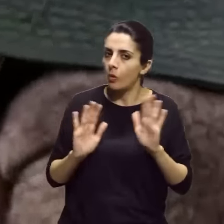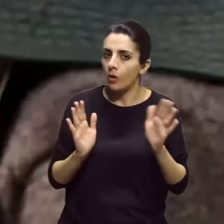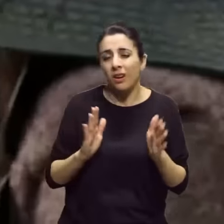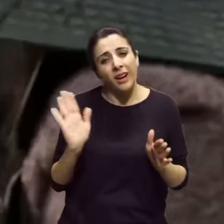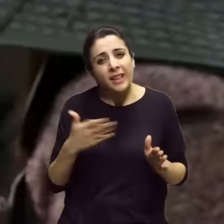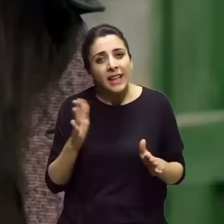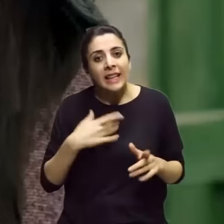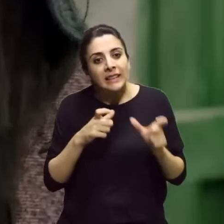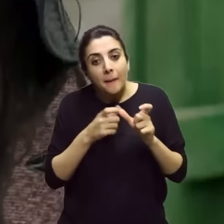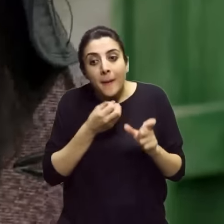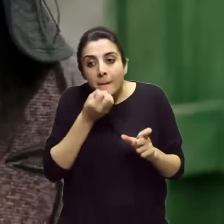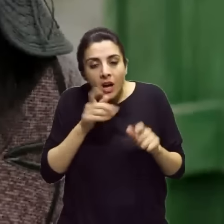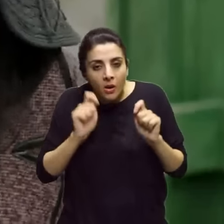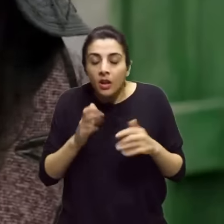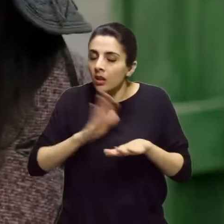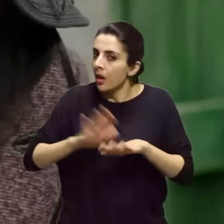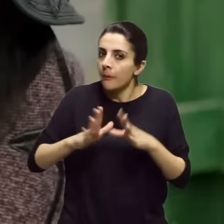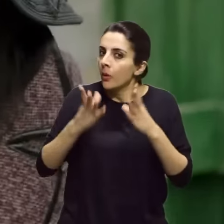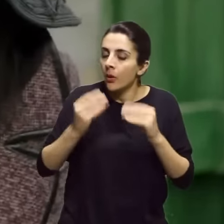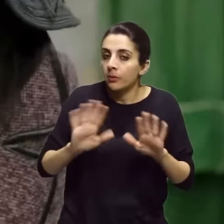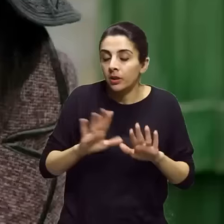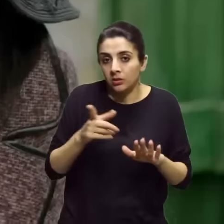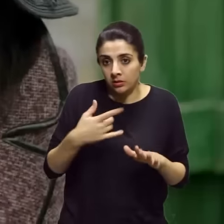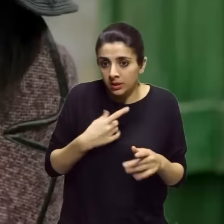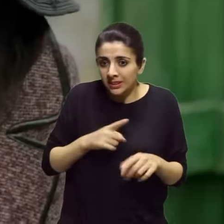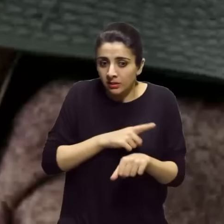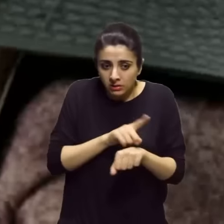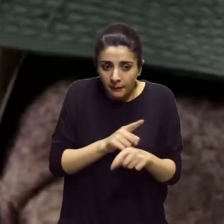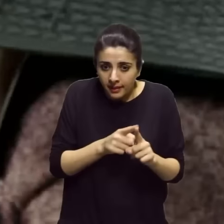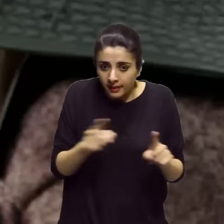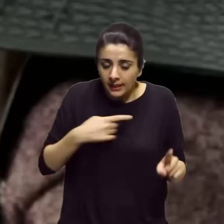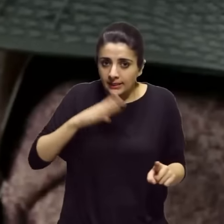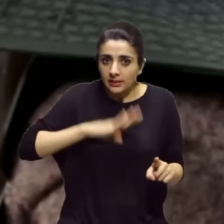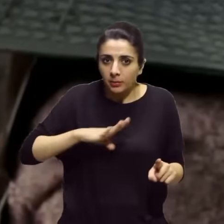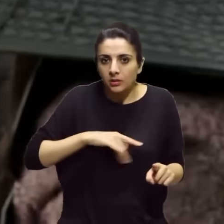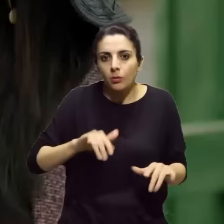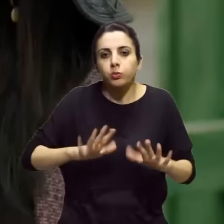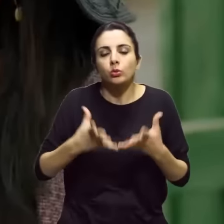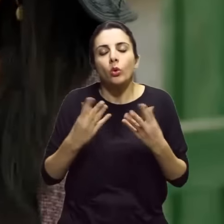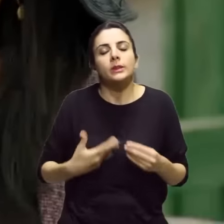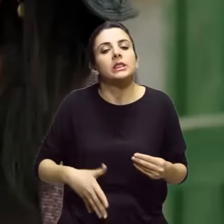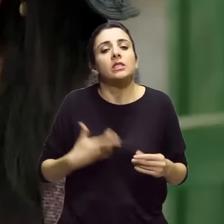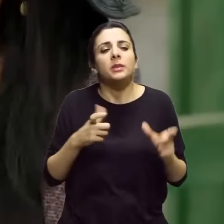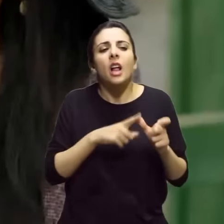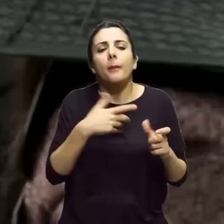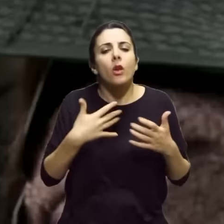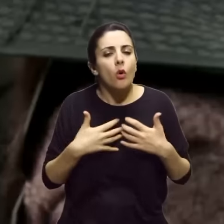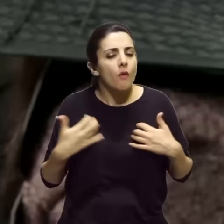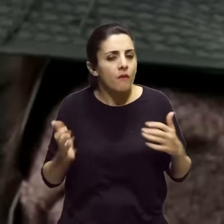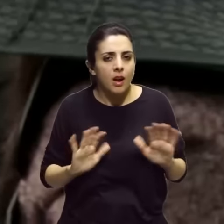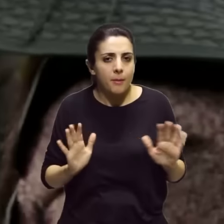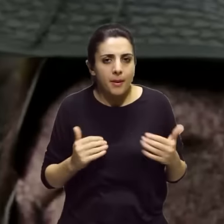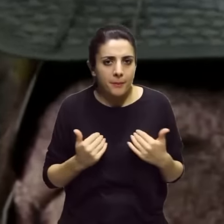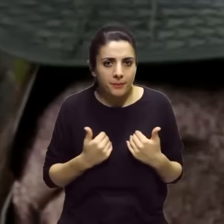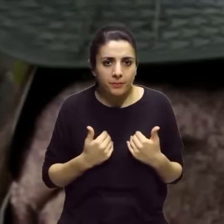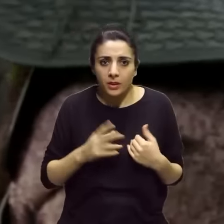hadi Selim'e de çıtlatırız. Yapma Allah aşkına, olur mu? Ya bu kadar sabrettik. Şimdi bir çuval inciri berbat etmeyelim. Hem o Selim'e falan benim pek güvenim